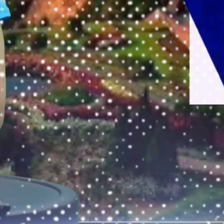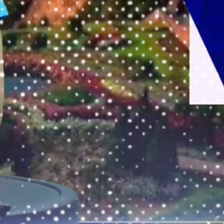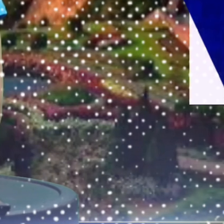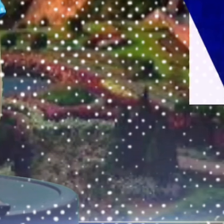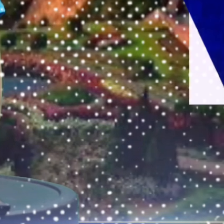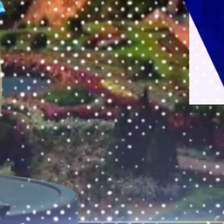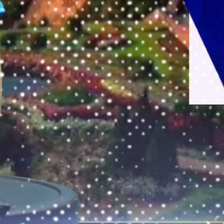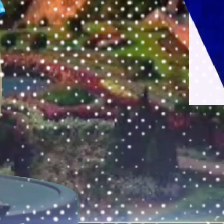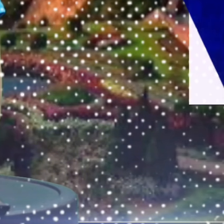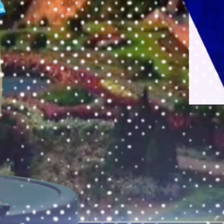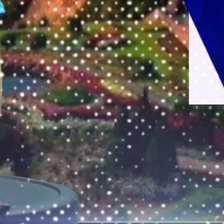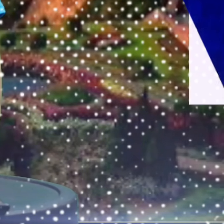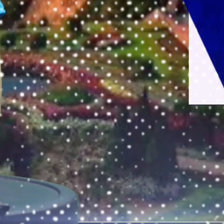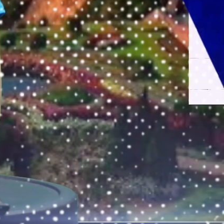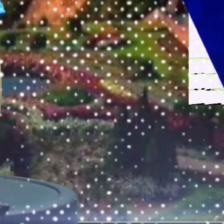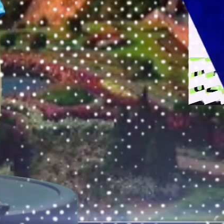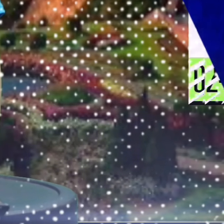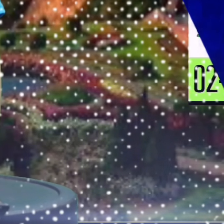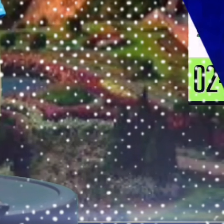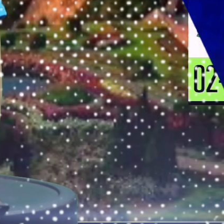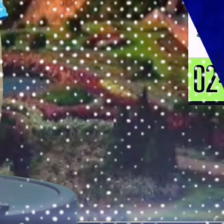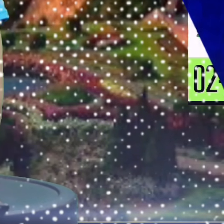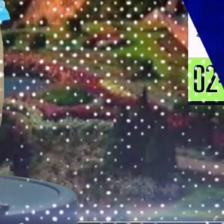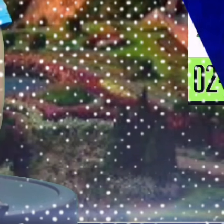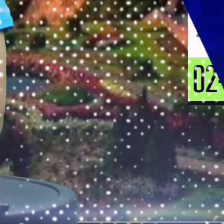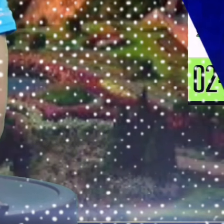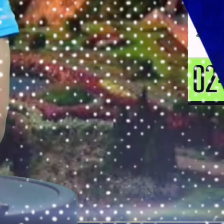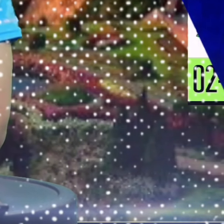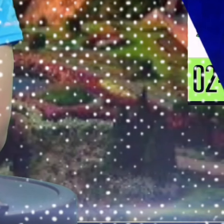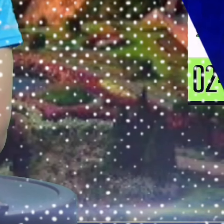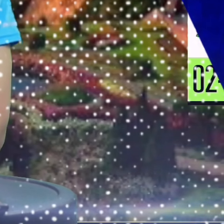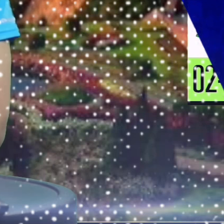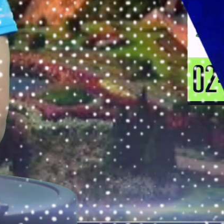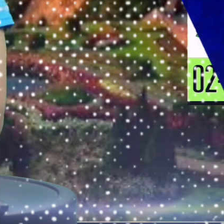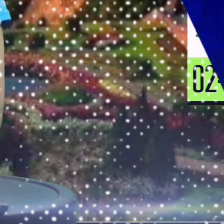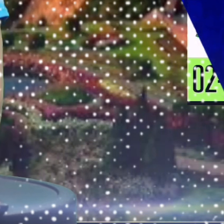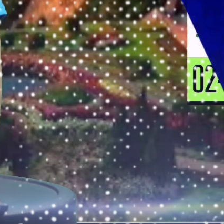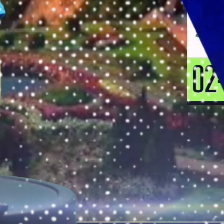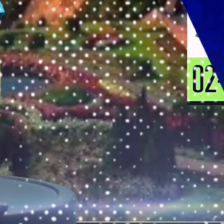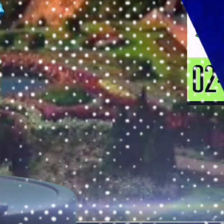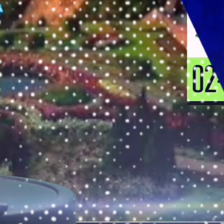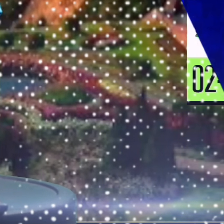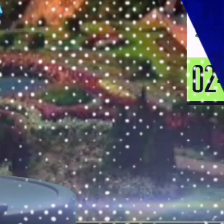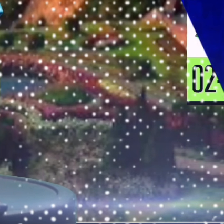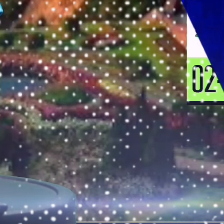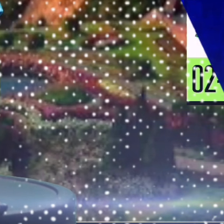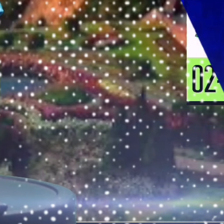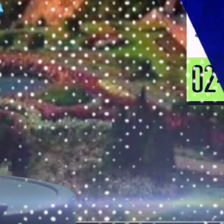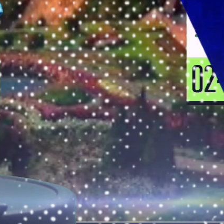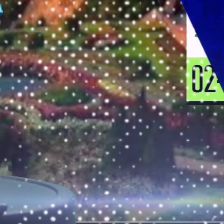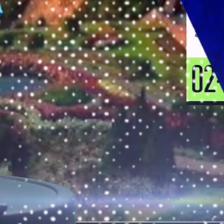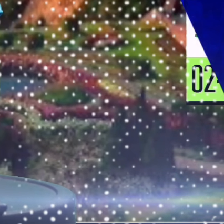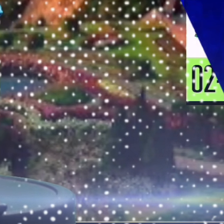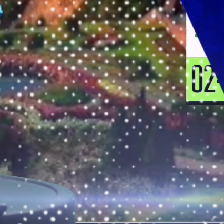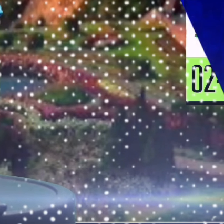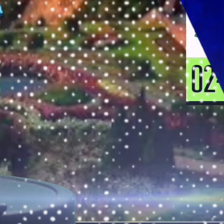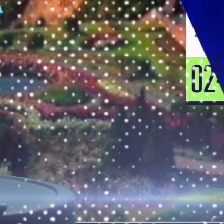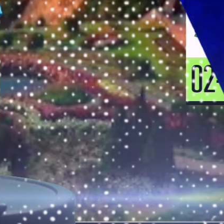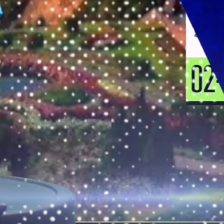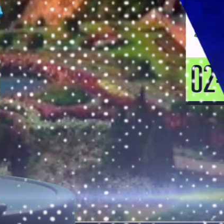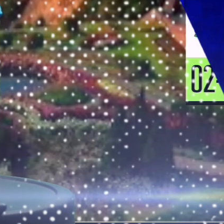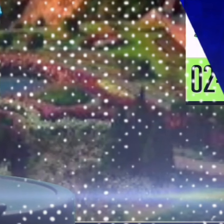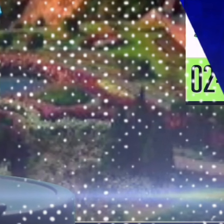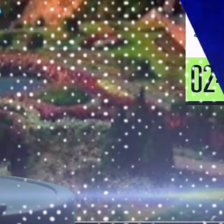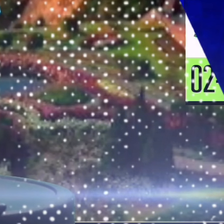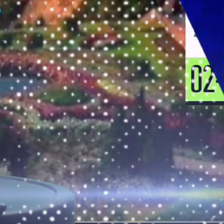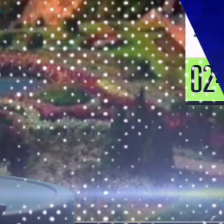มรัฐบาลได้จึงใช้วิธีการใช้การต่อต้านข่าวกรองการสร้างข่าวลือสร้างความเชื่อแต่ปัจจุบันนี้ในยุ